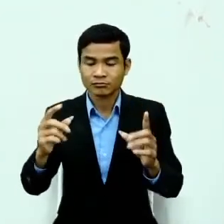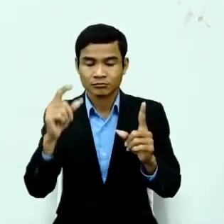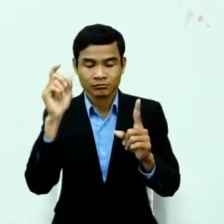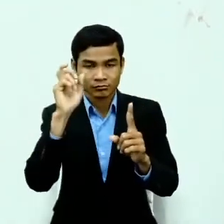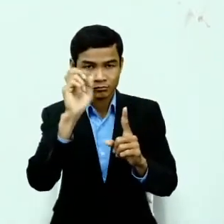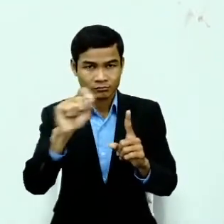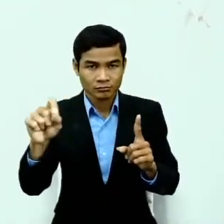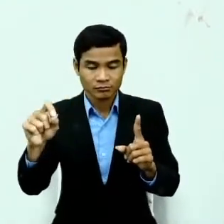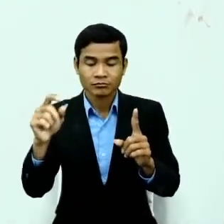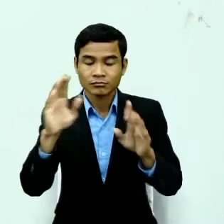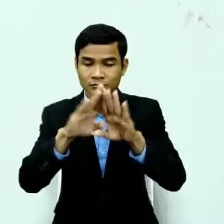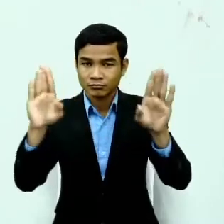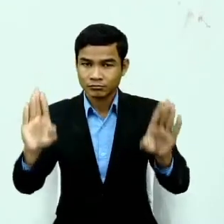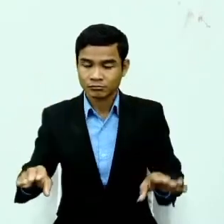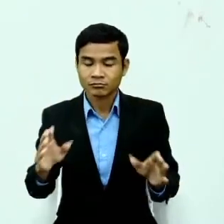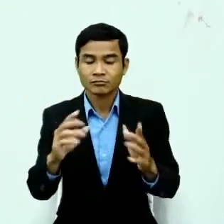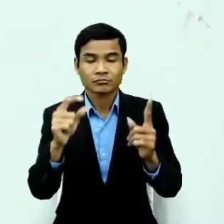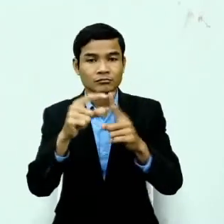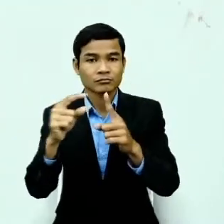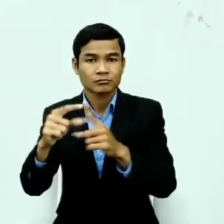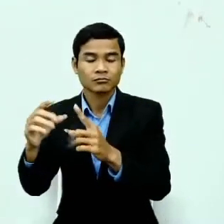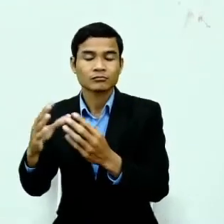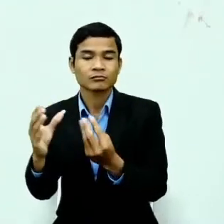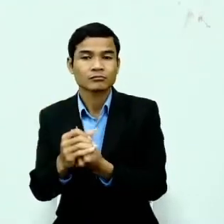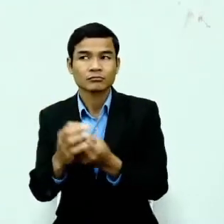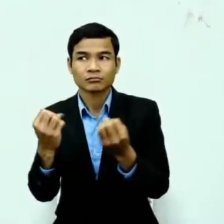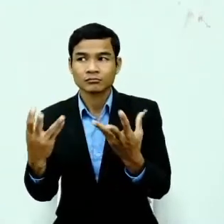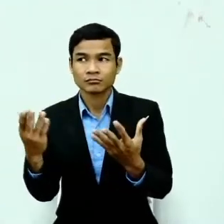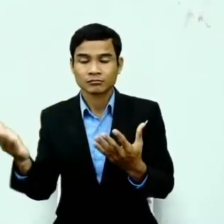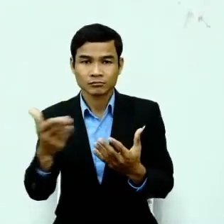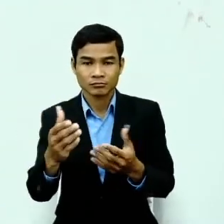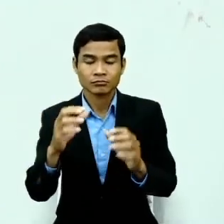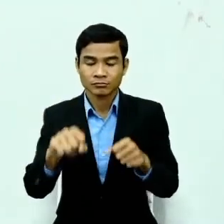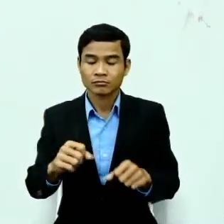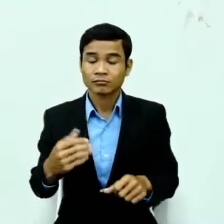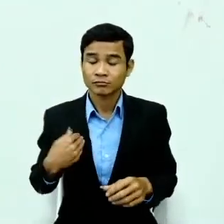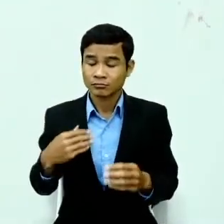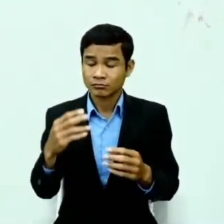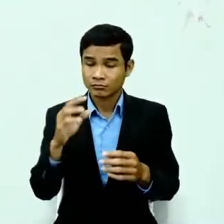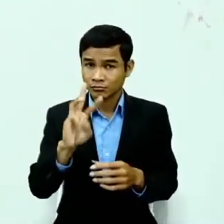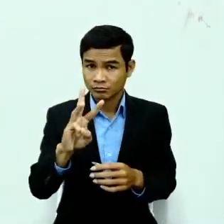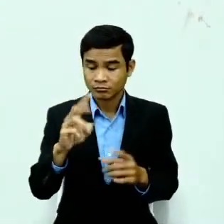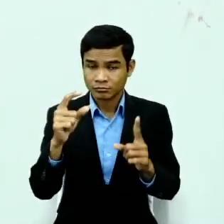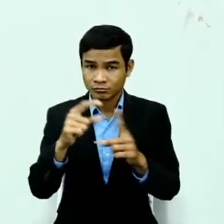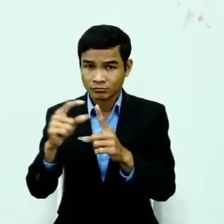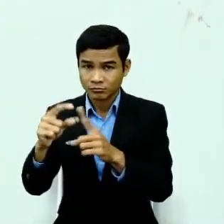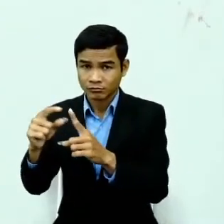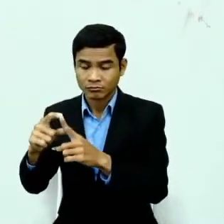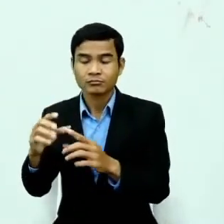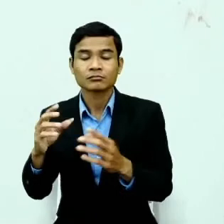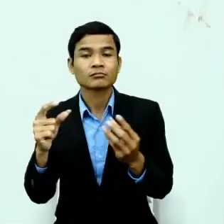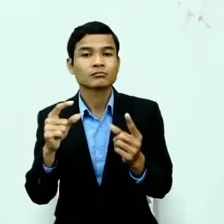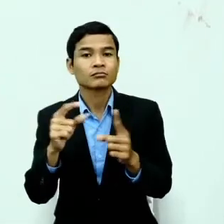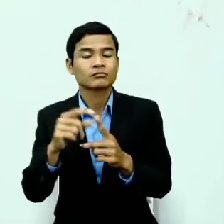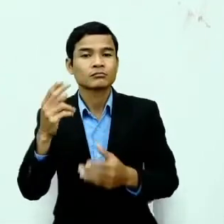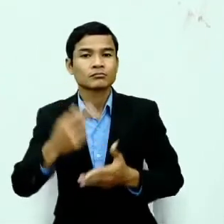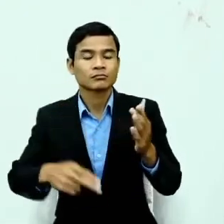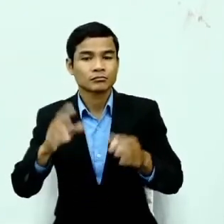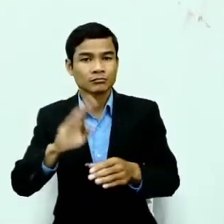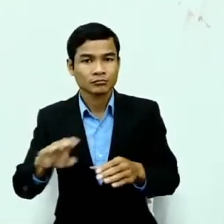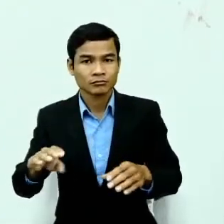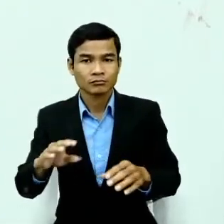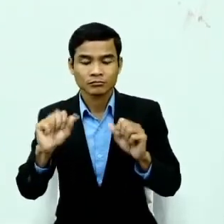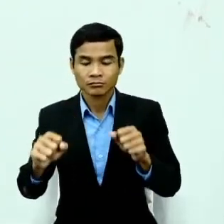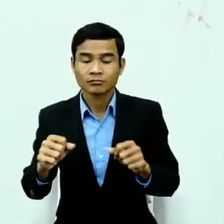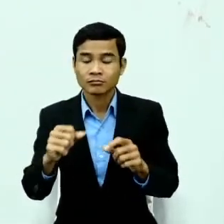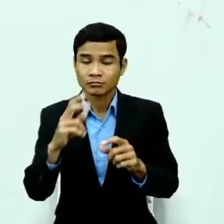lực đã khi em miền chùm nón chùm nón phần màn phía đá chà cứ miền chùm nón bấy bay phía cứ phía với khắc con chà